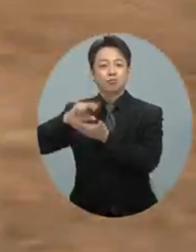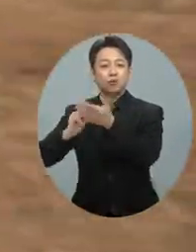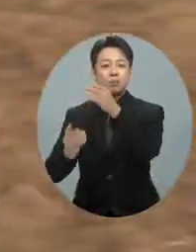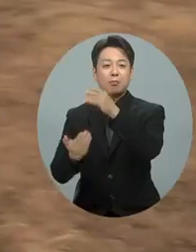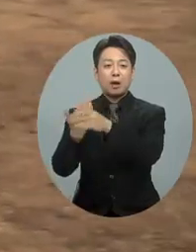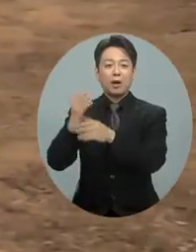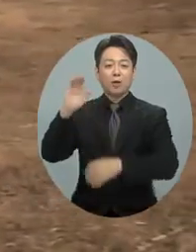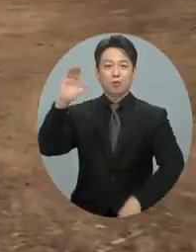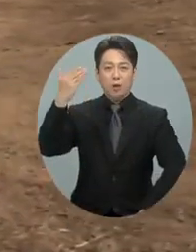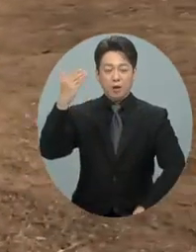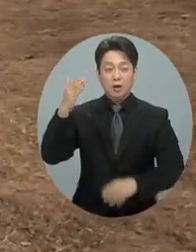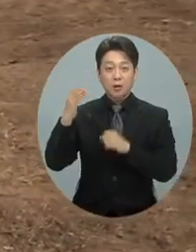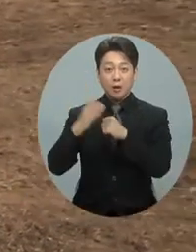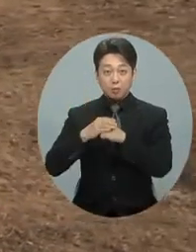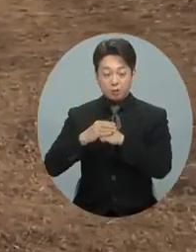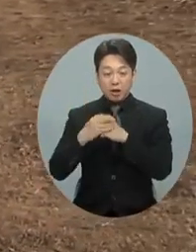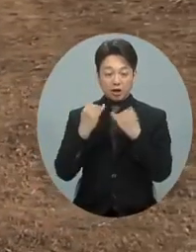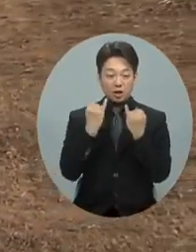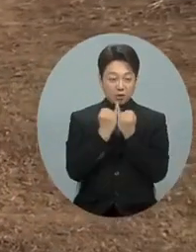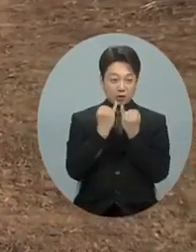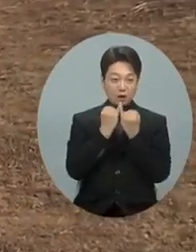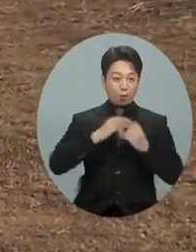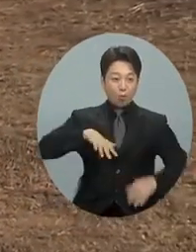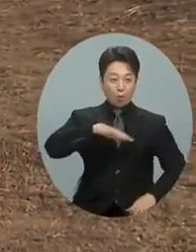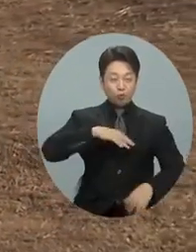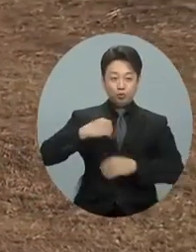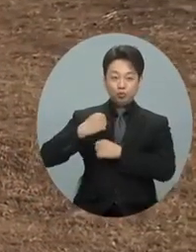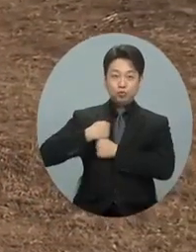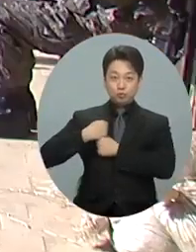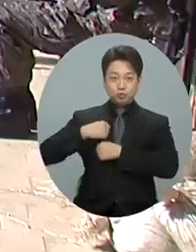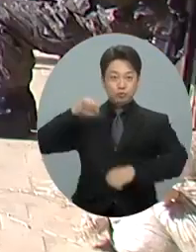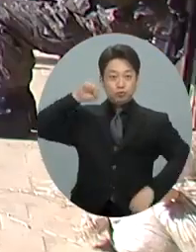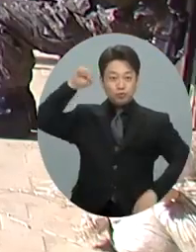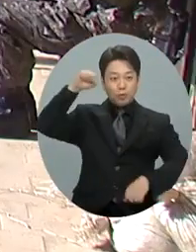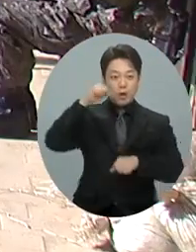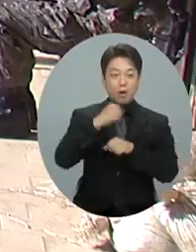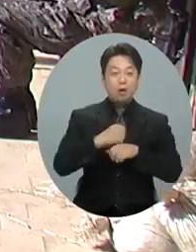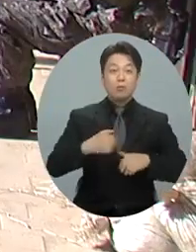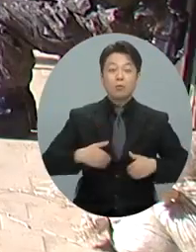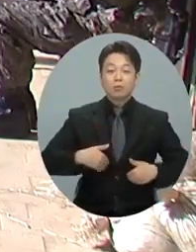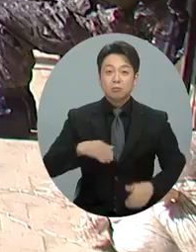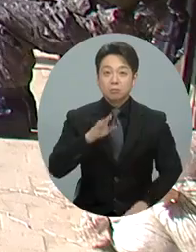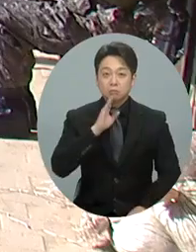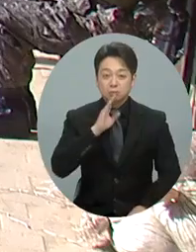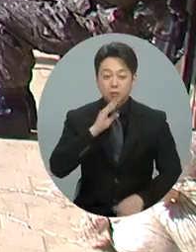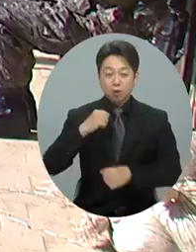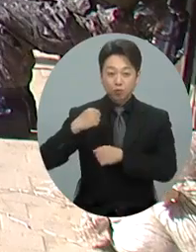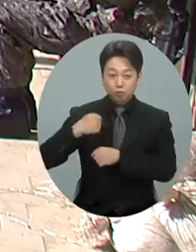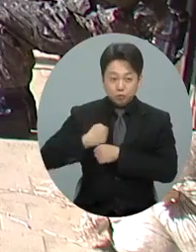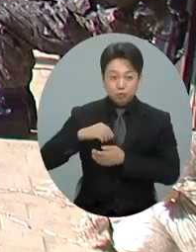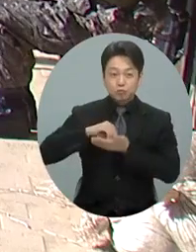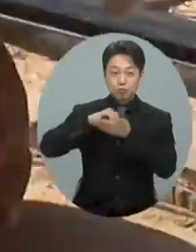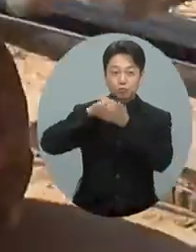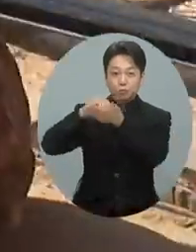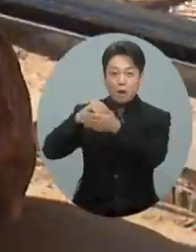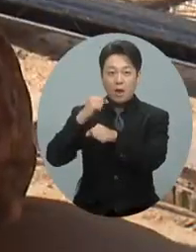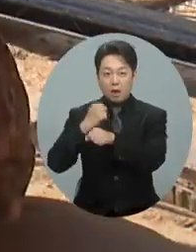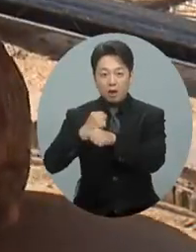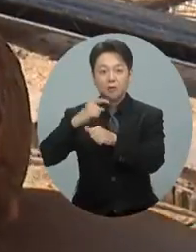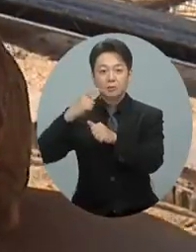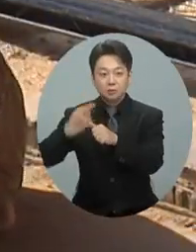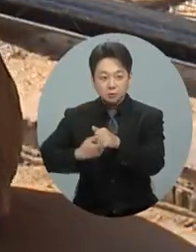국방 전력으로 참여해야 하지 않나라는 이런 논제가 충분히 가능한 거고요. 그래서 분당 국가의 정치인으로서 이